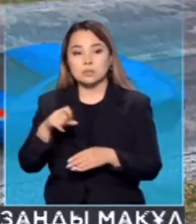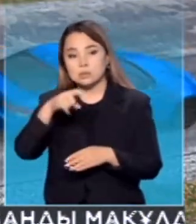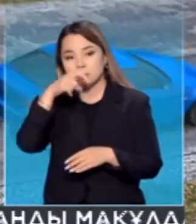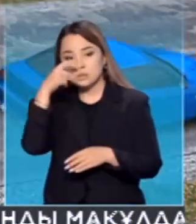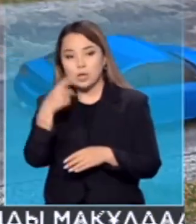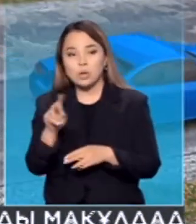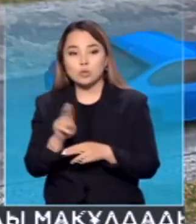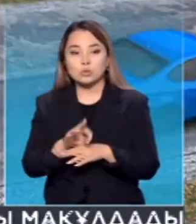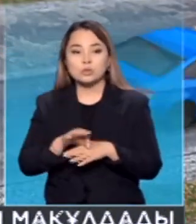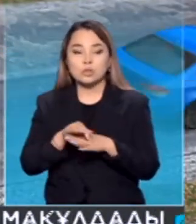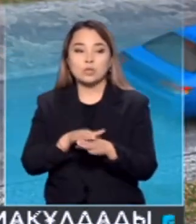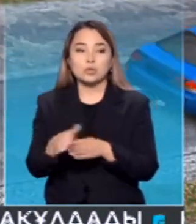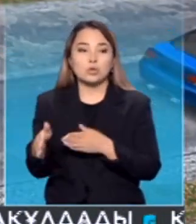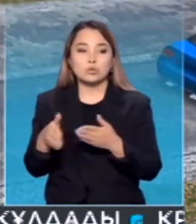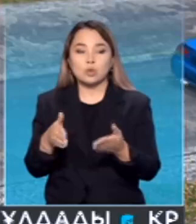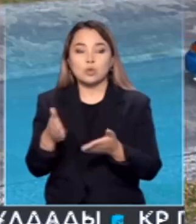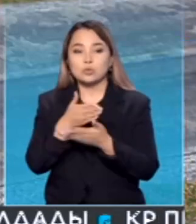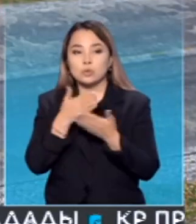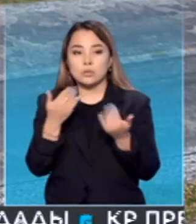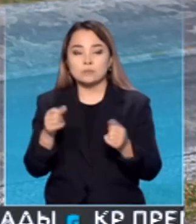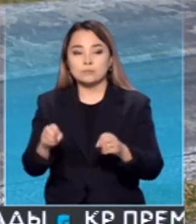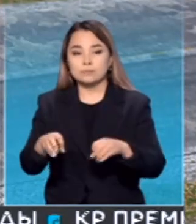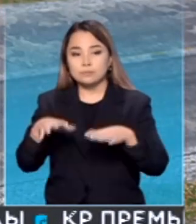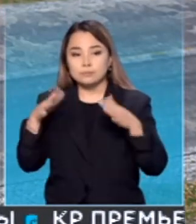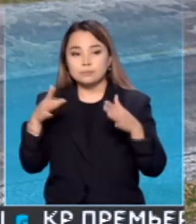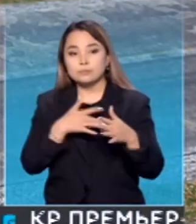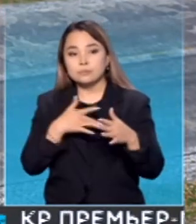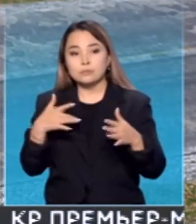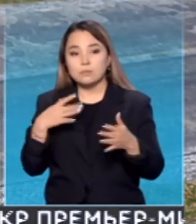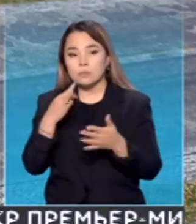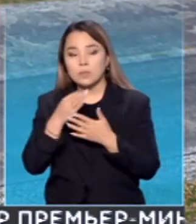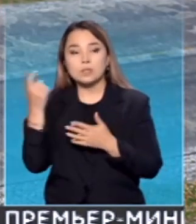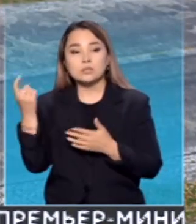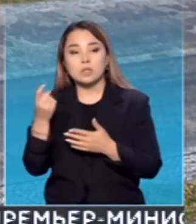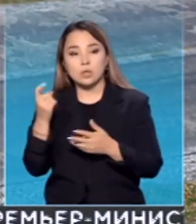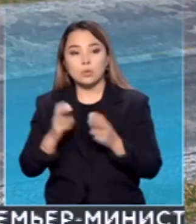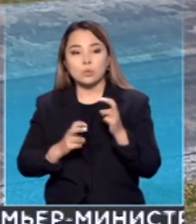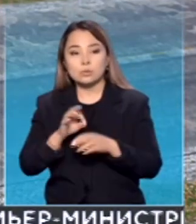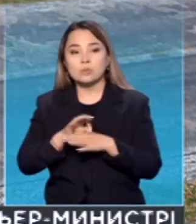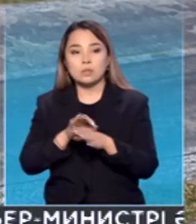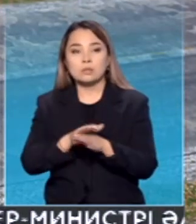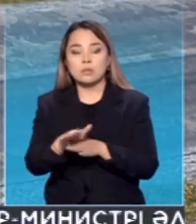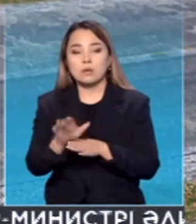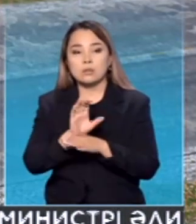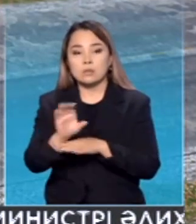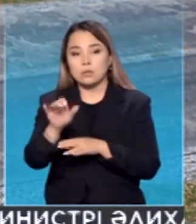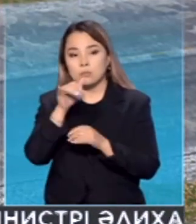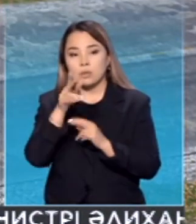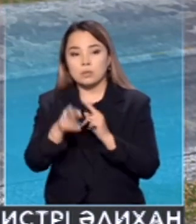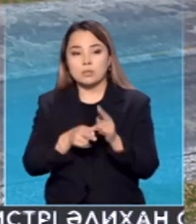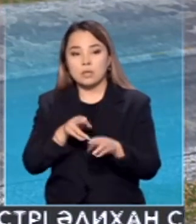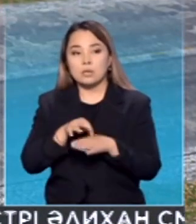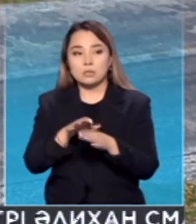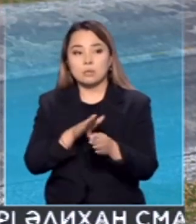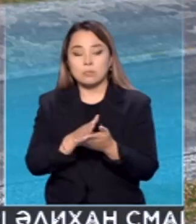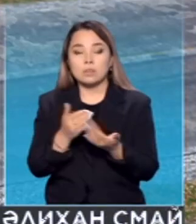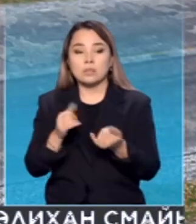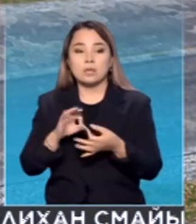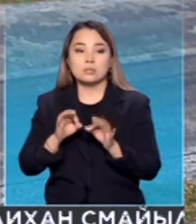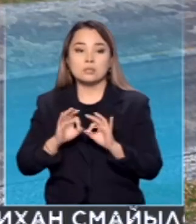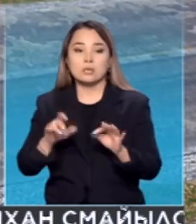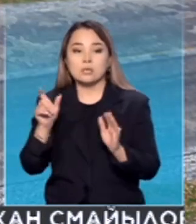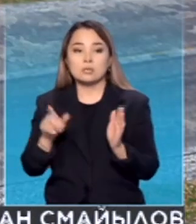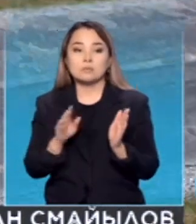жол жөнделмей жатыр. Тұрғындар шаңға тұншықтық десе, шаруалар өнімдерін өткізе алмай жүрміз деп шағымдануда. Әріптесім